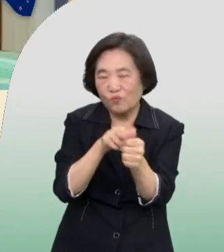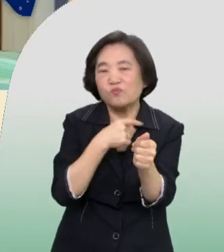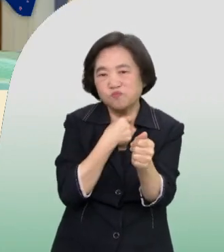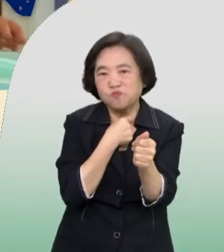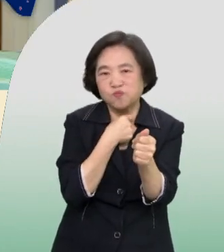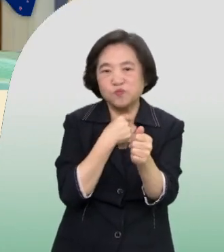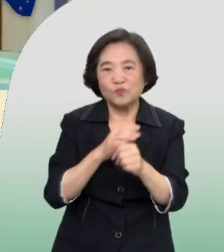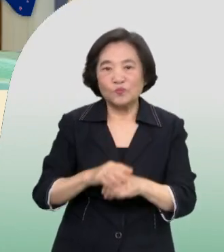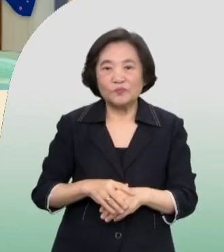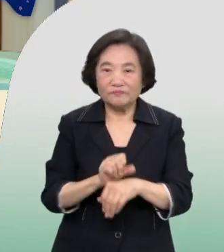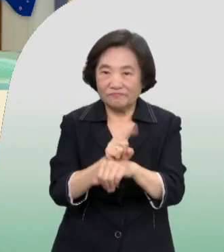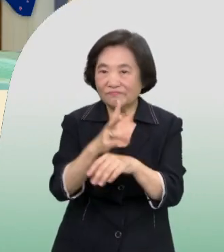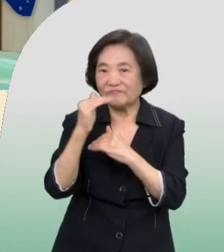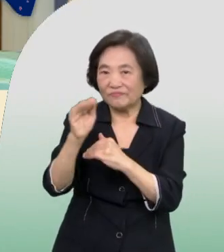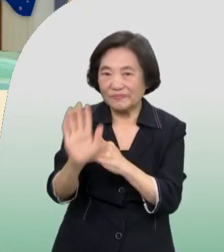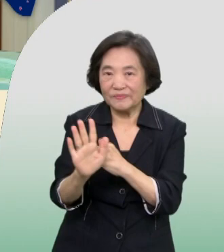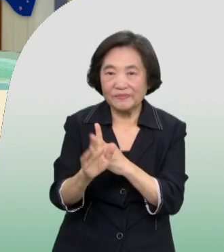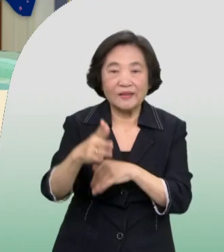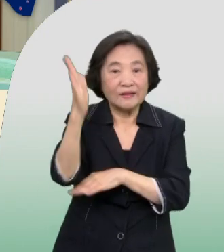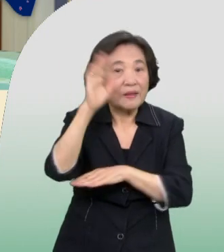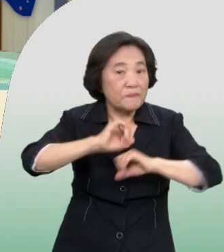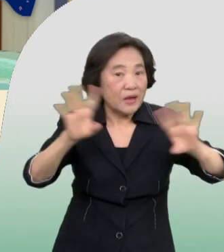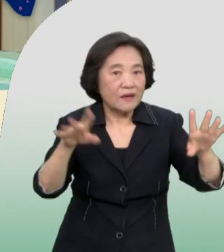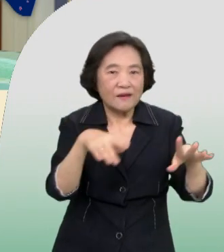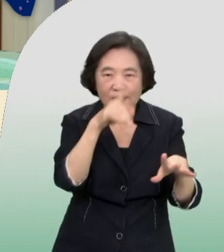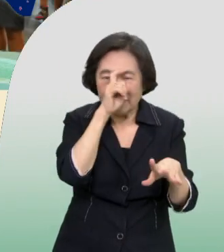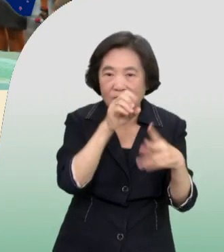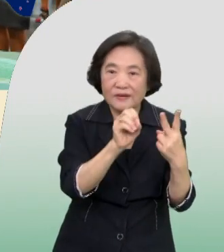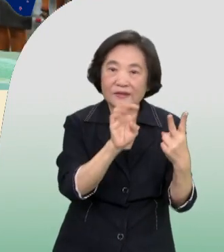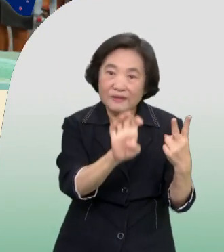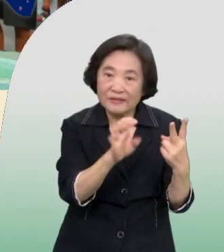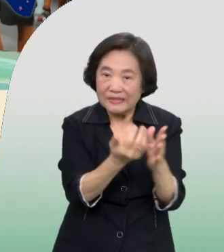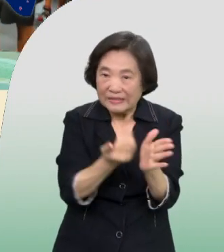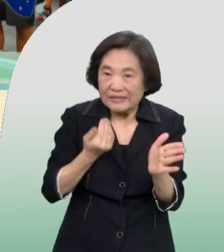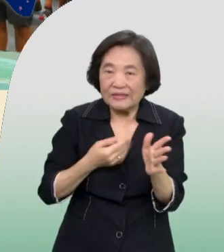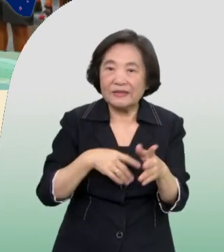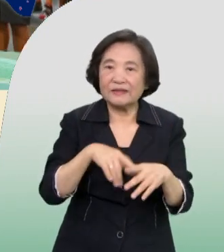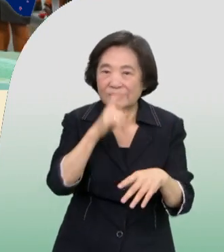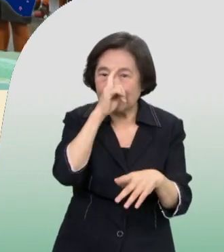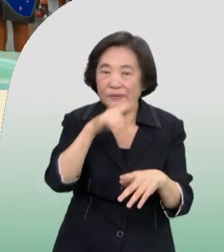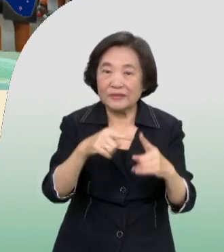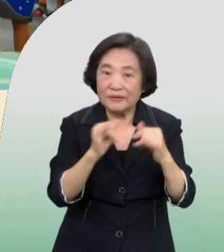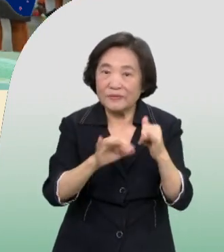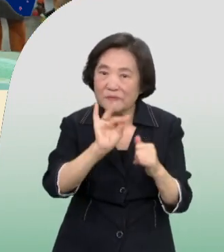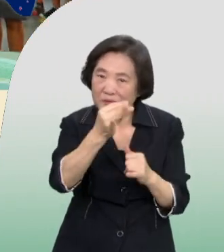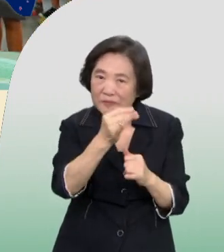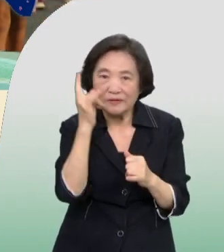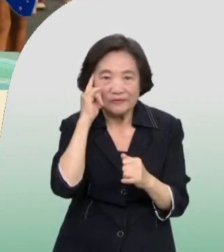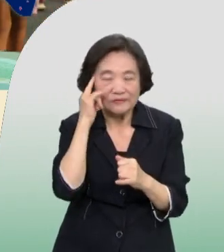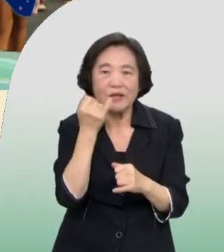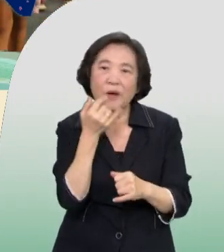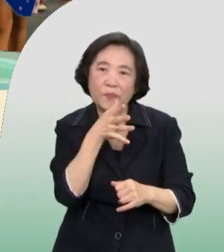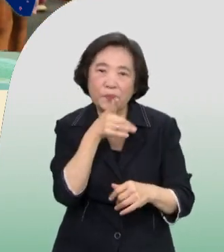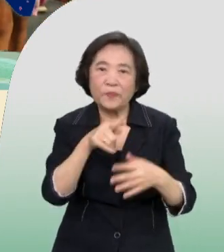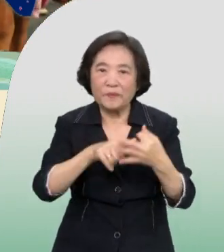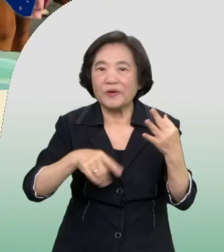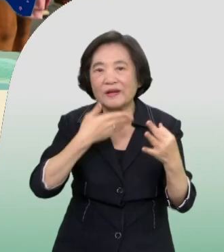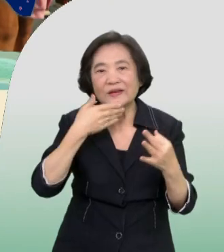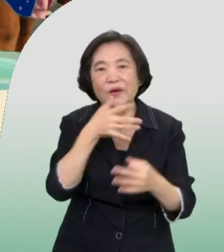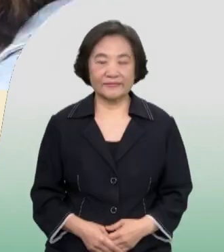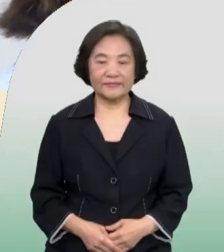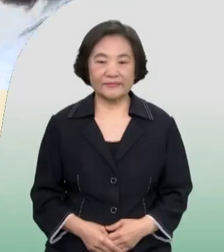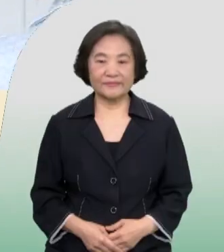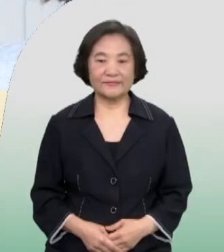毛利尼。蔡地政府还讲，伊朗西朗年前。我一百分的纽西兰居民，不过毛利